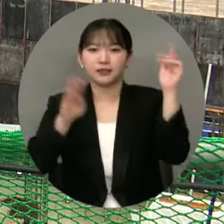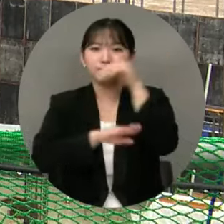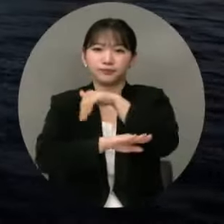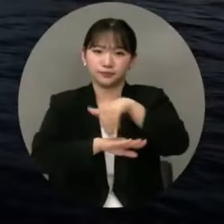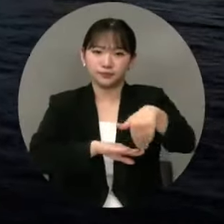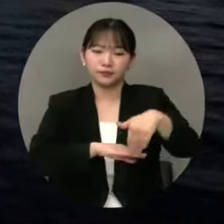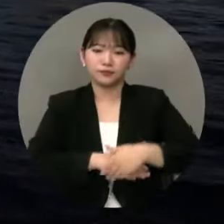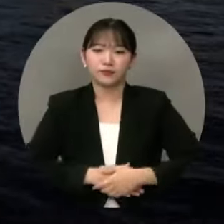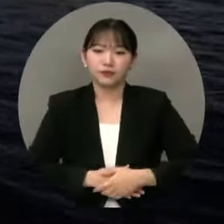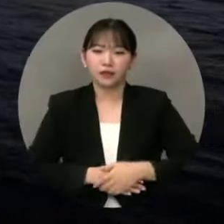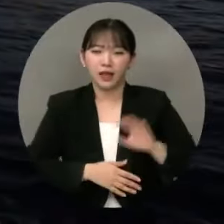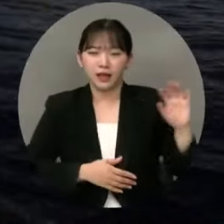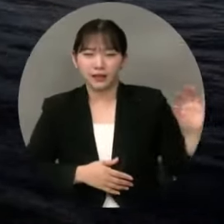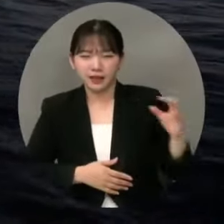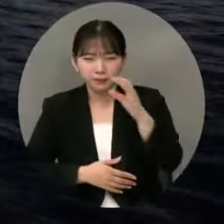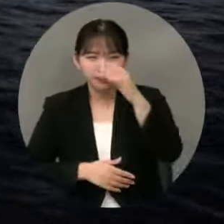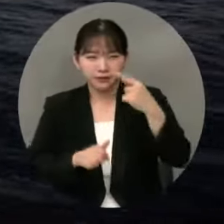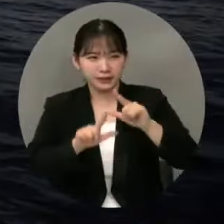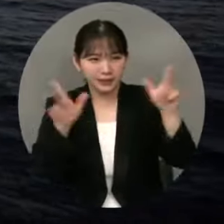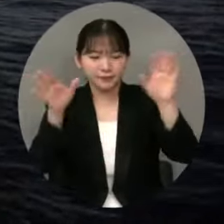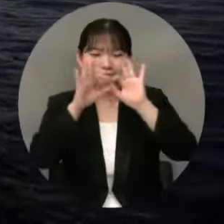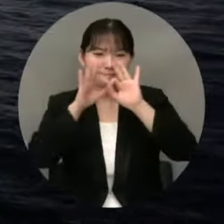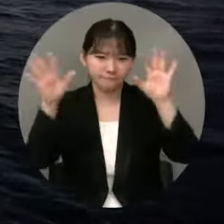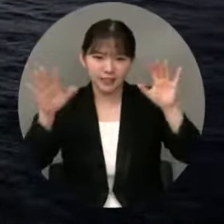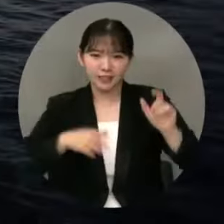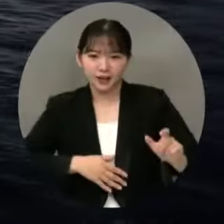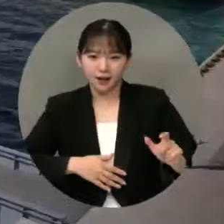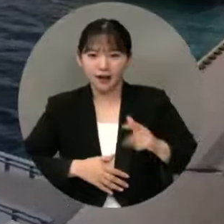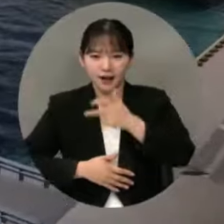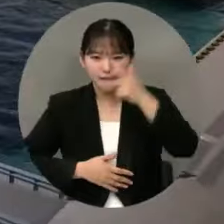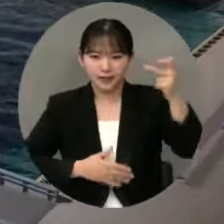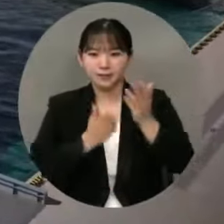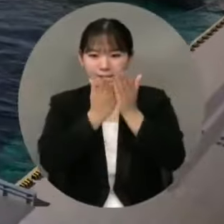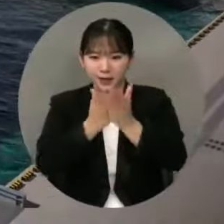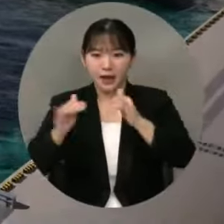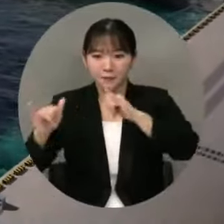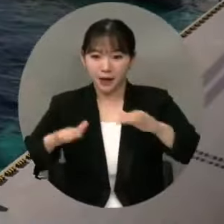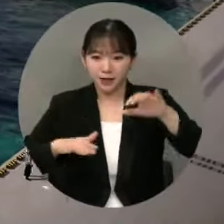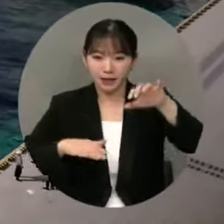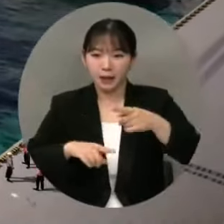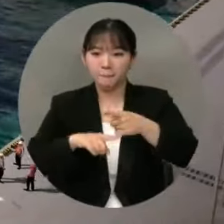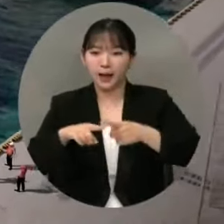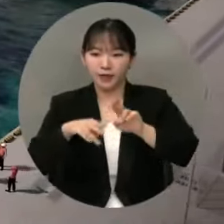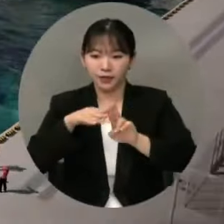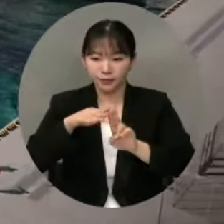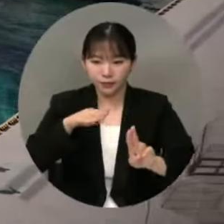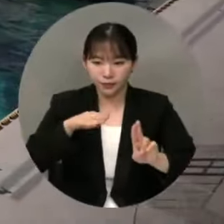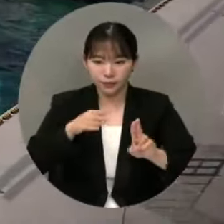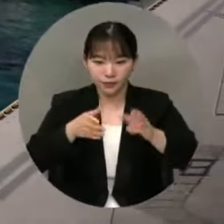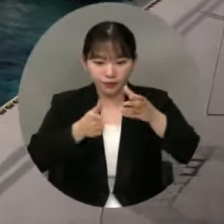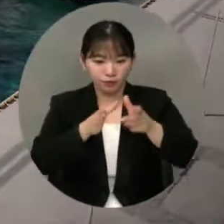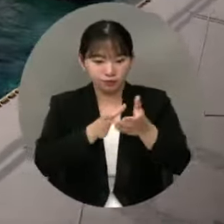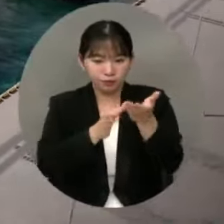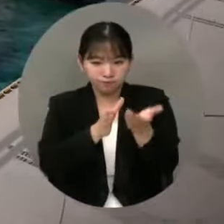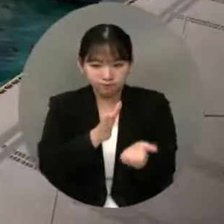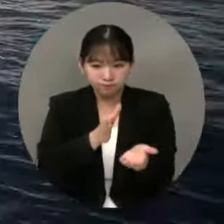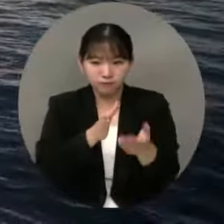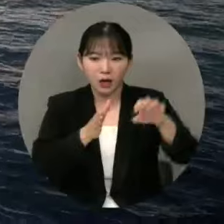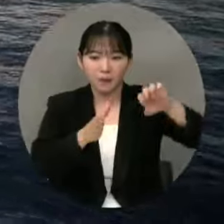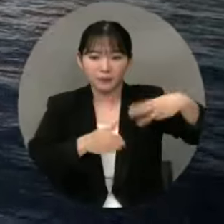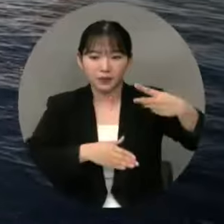예정입니다. 태풍 등 기상에 관계없이 대형 함정을 해상에서 반잠수식으로 수리할 수 있는 플로팅